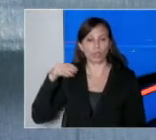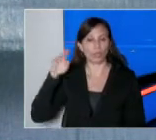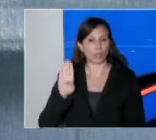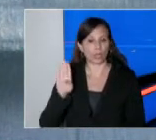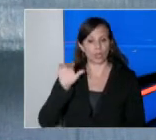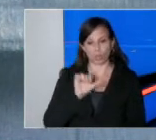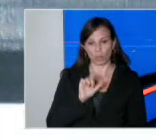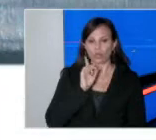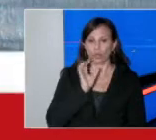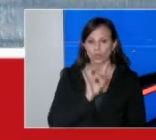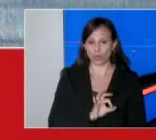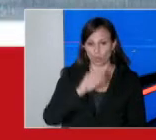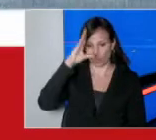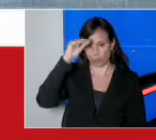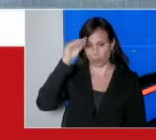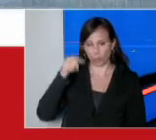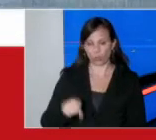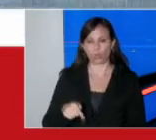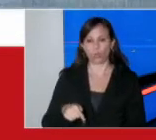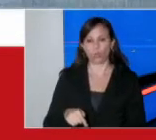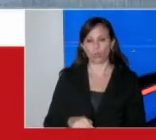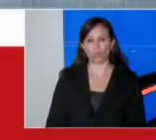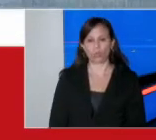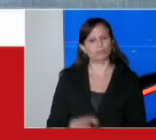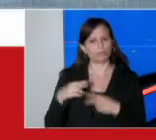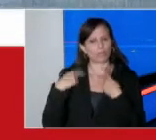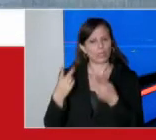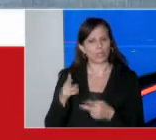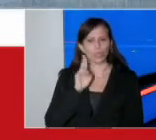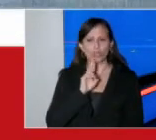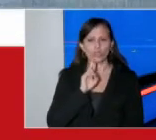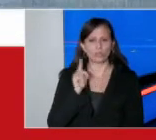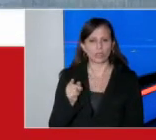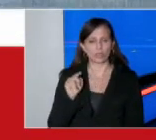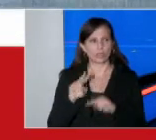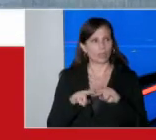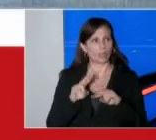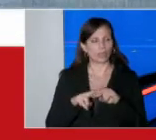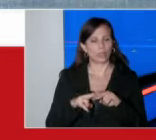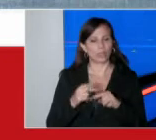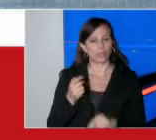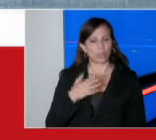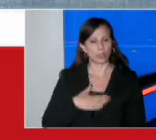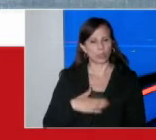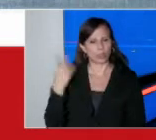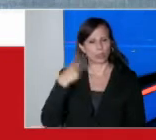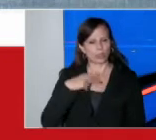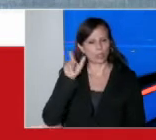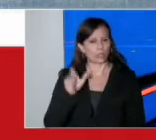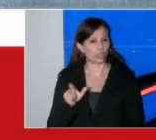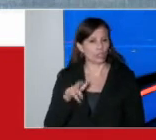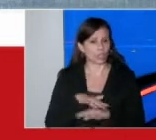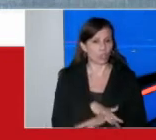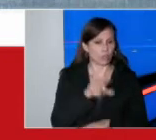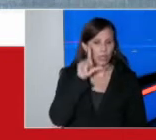אגרוואל. פארג אגרוואל. אנחנו עוד נחזור לשם הזה. בהמשך רוצים להבין קצת מי האיש ואיך זה הולך להשפיע בכלל הטוויטר, ואומרים